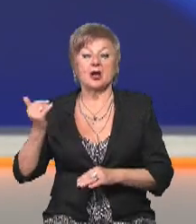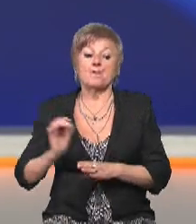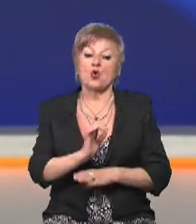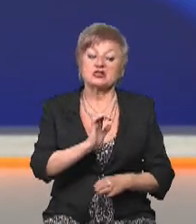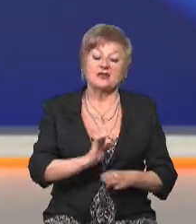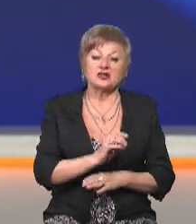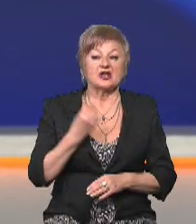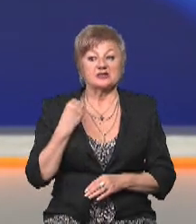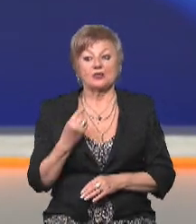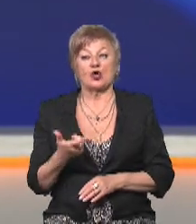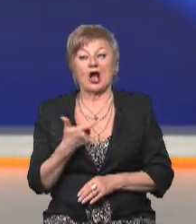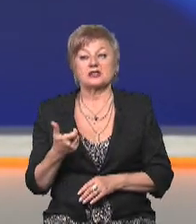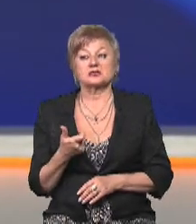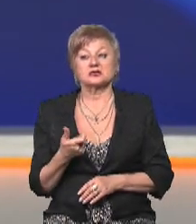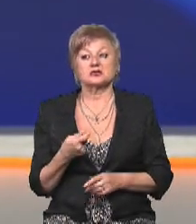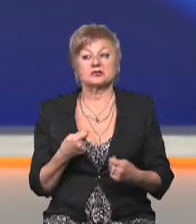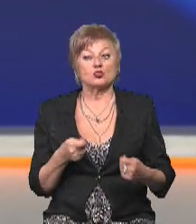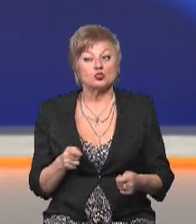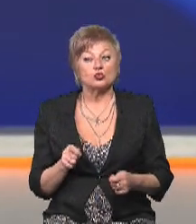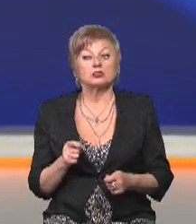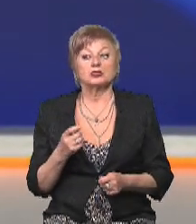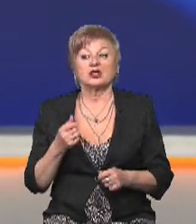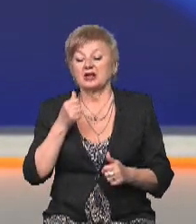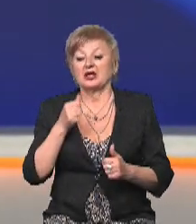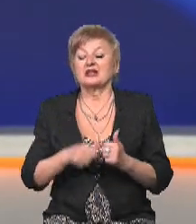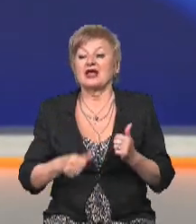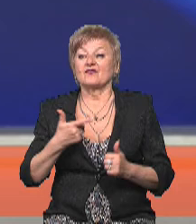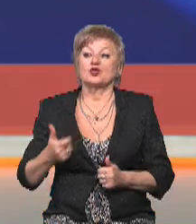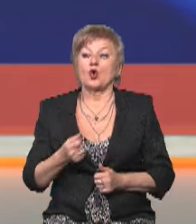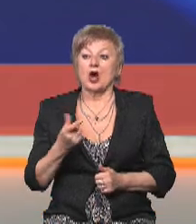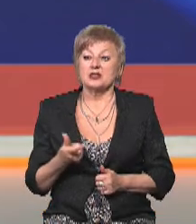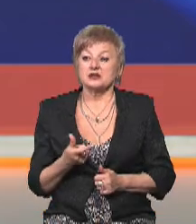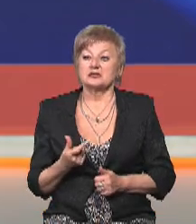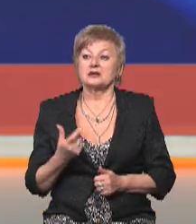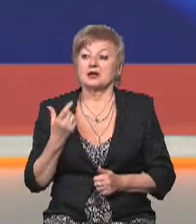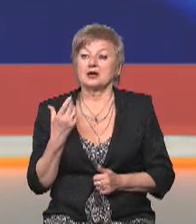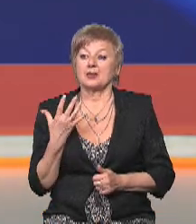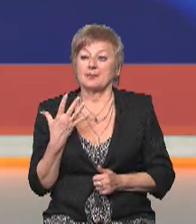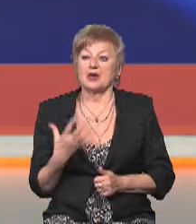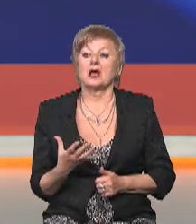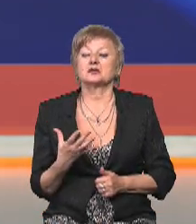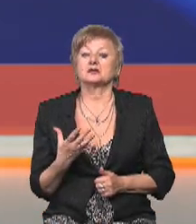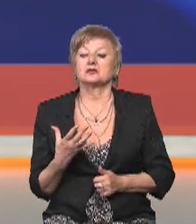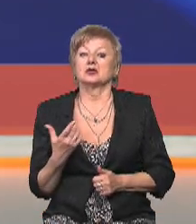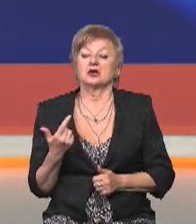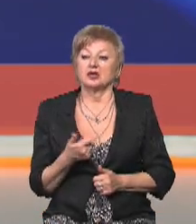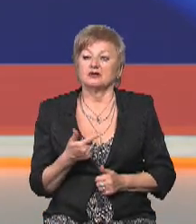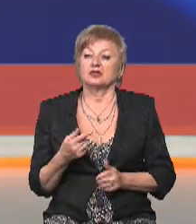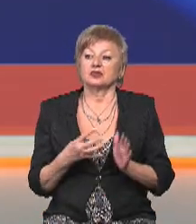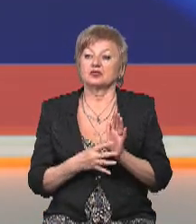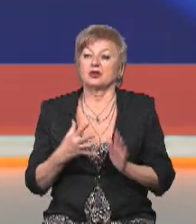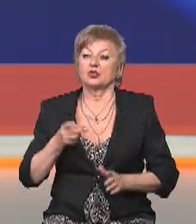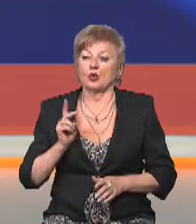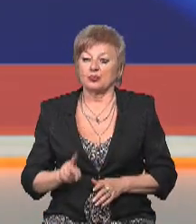газу, «Запоріжгаззбуту» та «Нафтогазу». Ось 5 гривень 99 копійок за кубічний